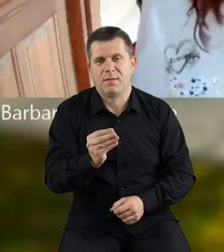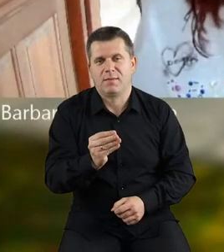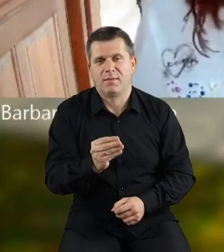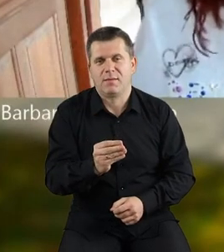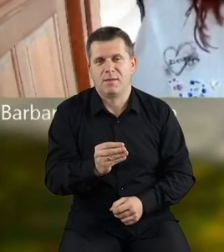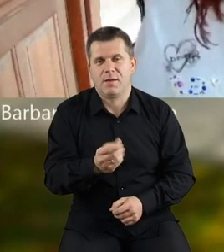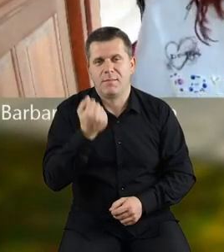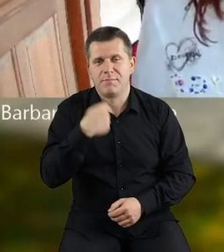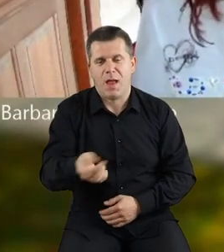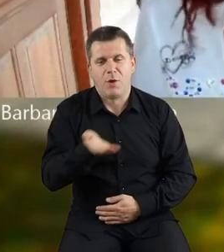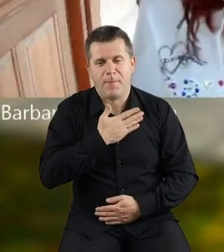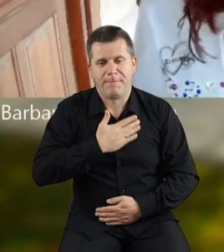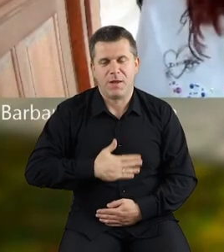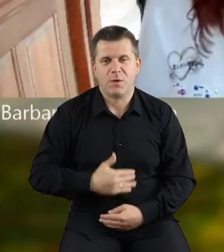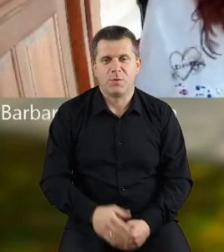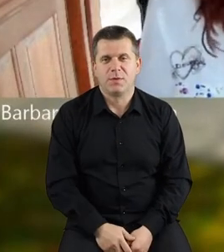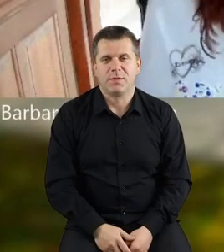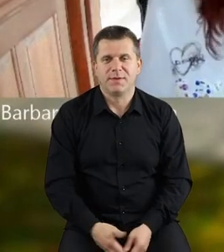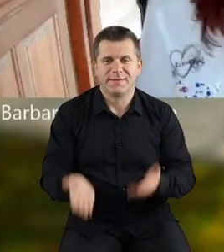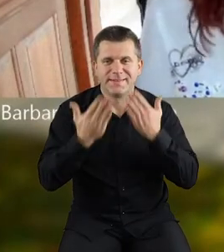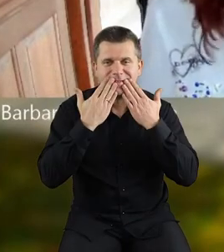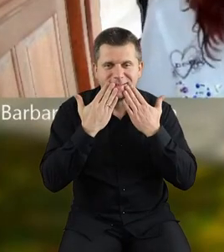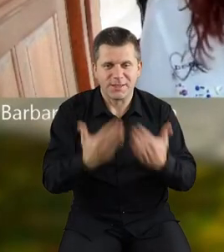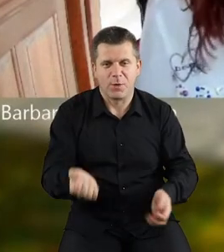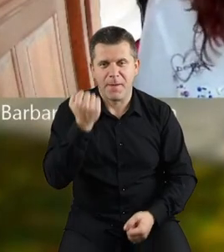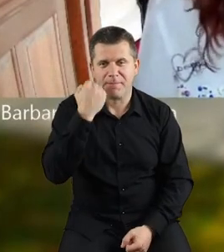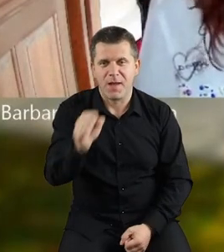piękne i bardzo miłe.